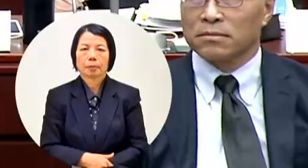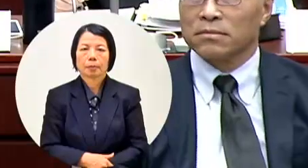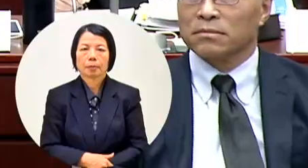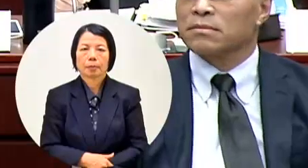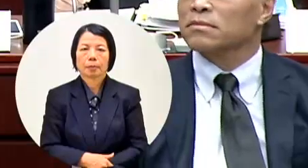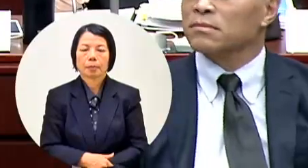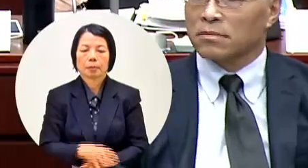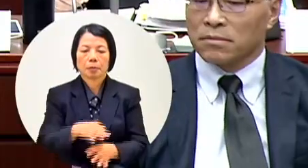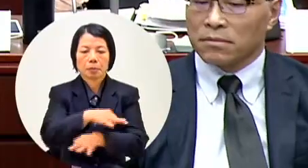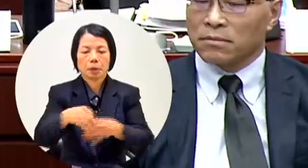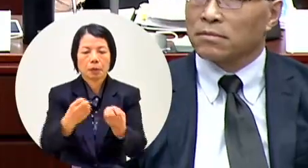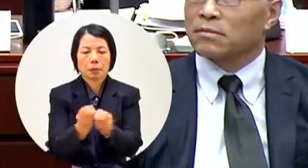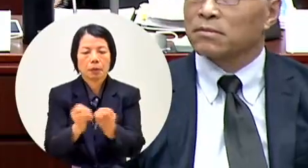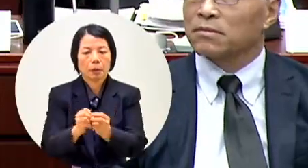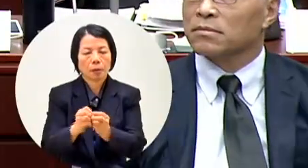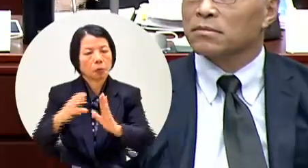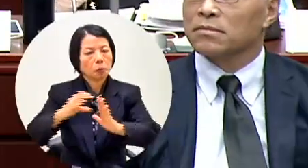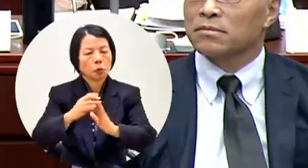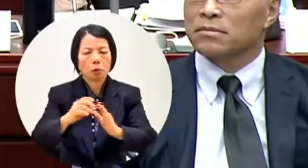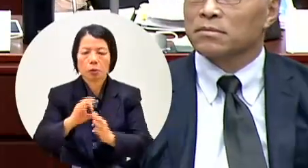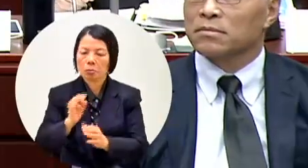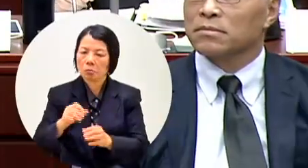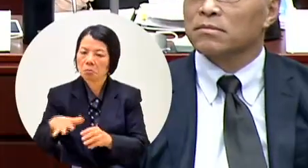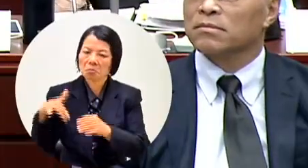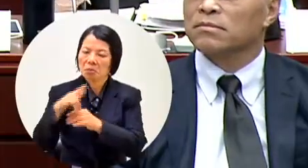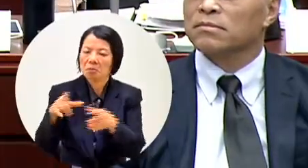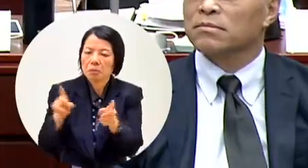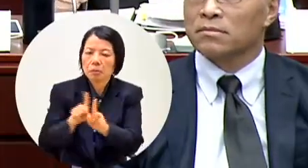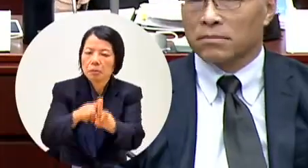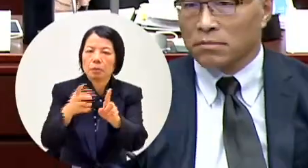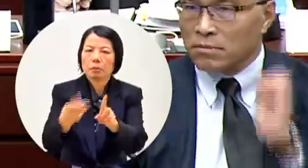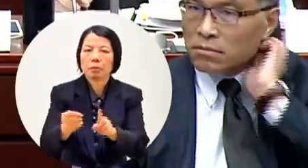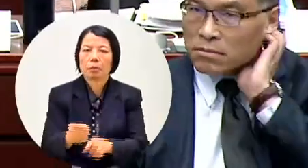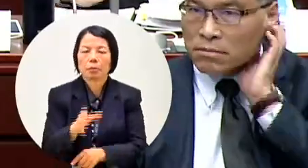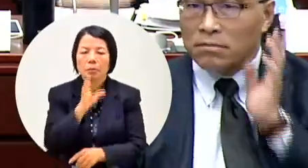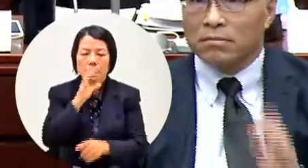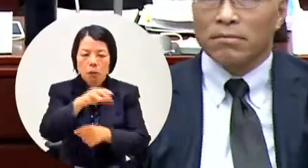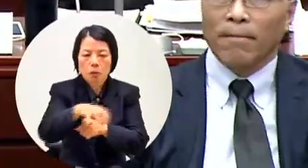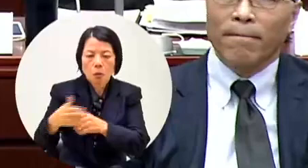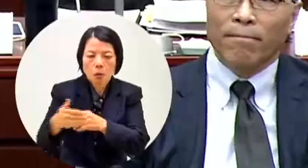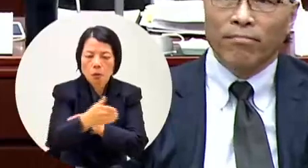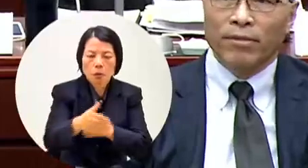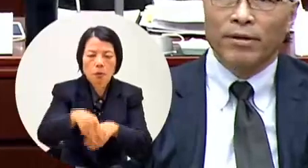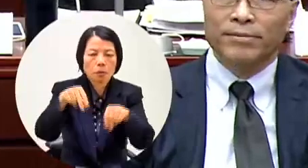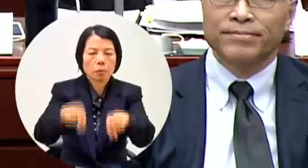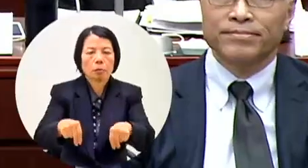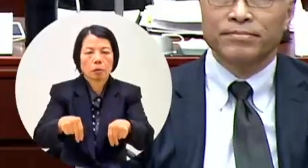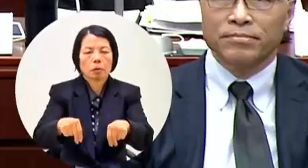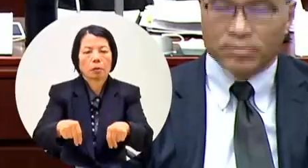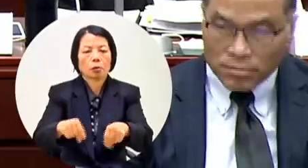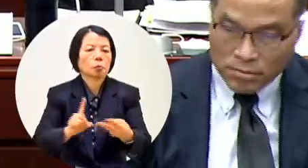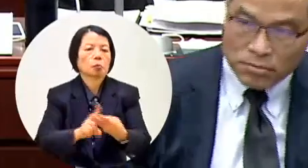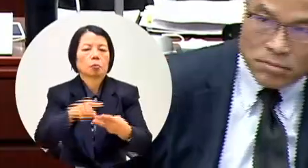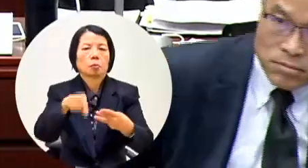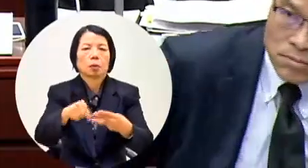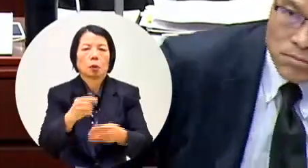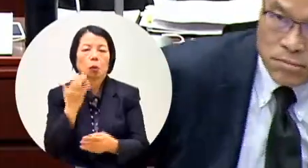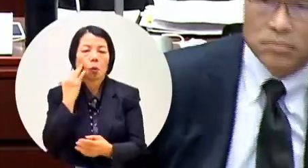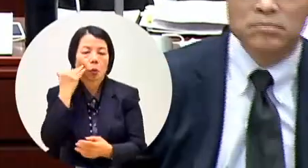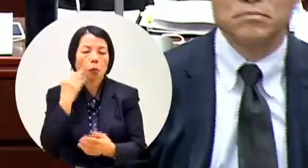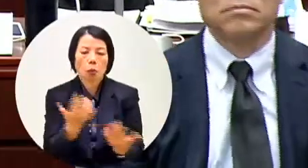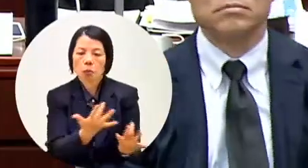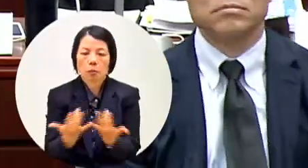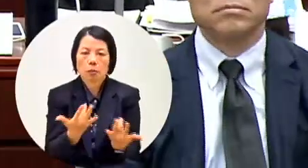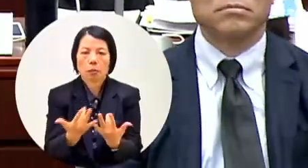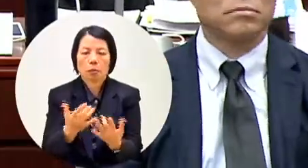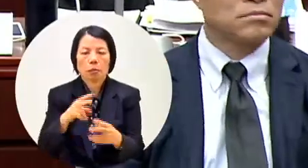经发局这次没有跟着去，是因为这次主要是农渔产品的签订为主。如果有产业方面的座谈、经济活